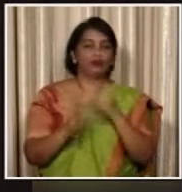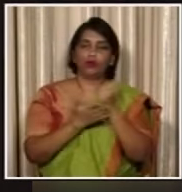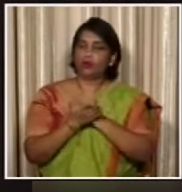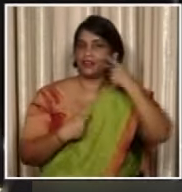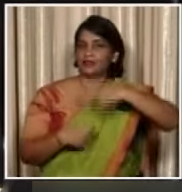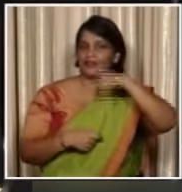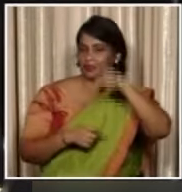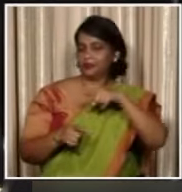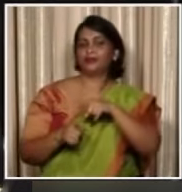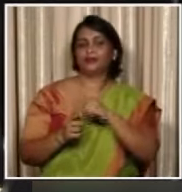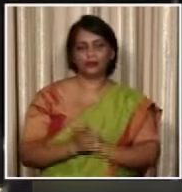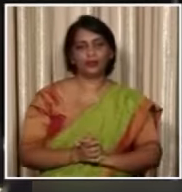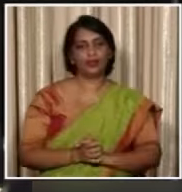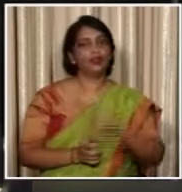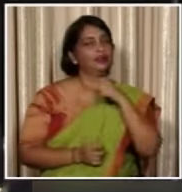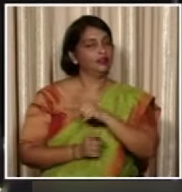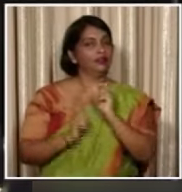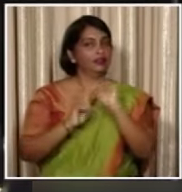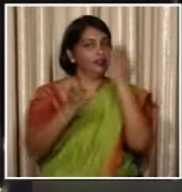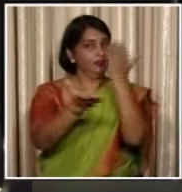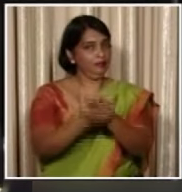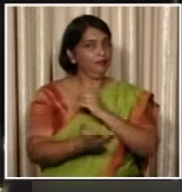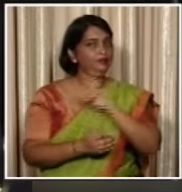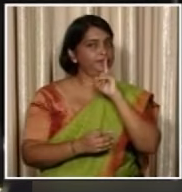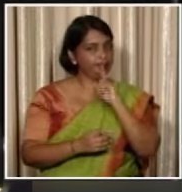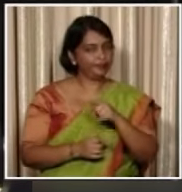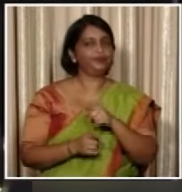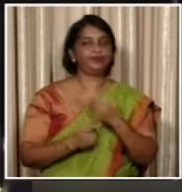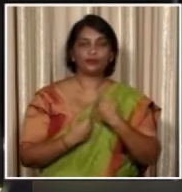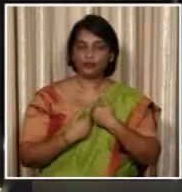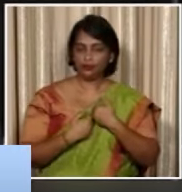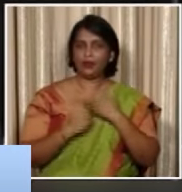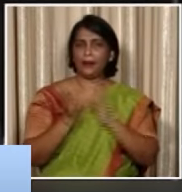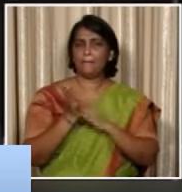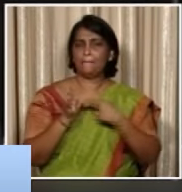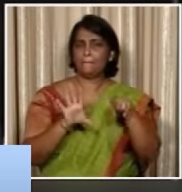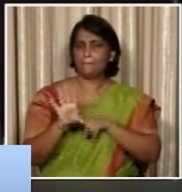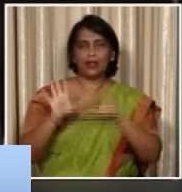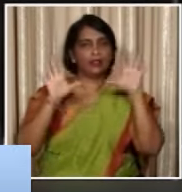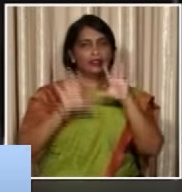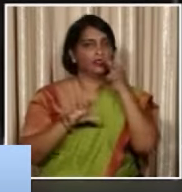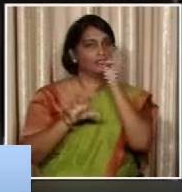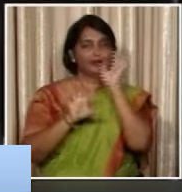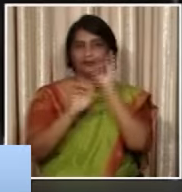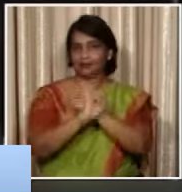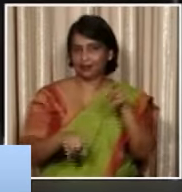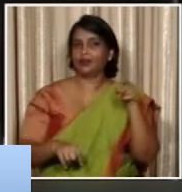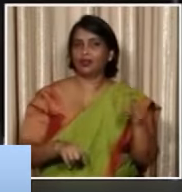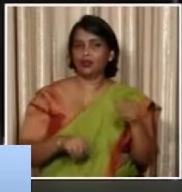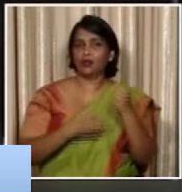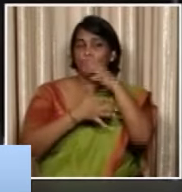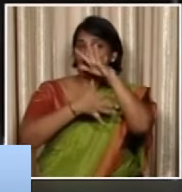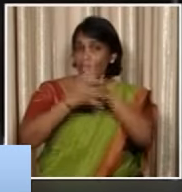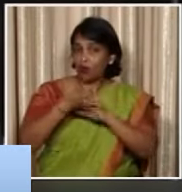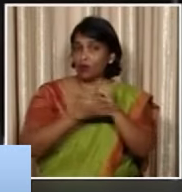දෙනා අරැන්නේ. දැන් එතුමා සභාගත කරයි කියලා කියනවා මගේ මැයි මාසේ 10 වෙනිදා ට්වීට් එක. ඒ මුළු ට්වීට්